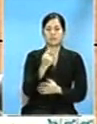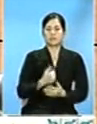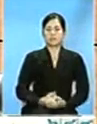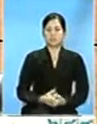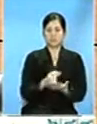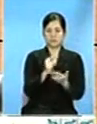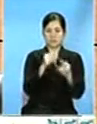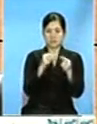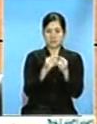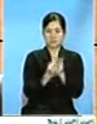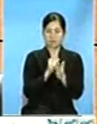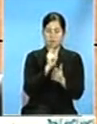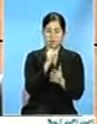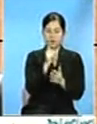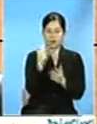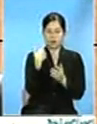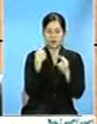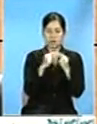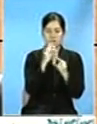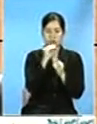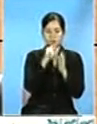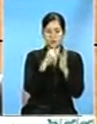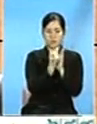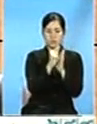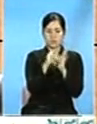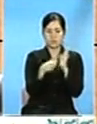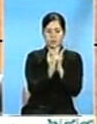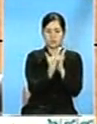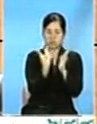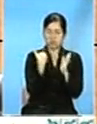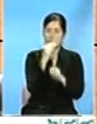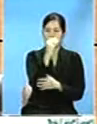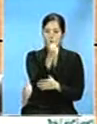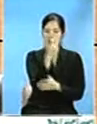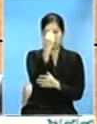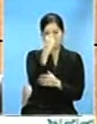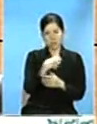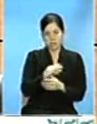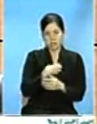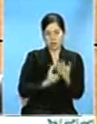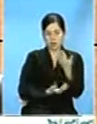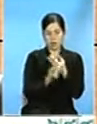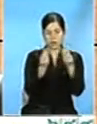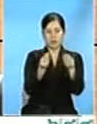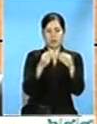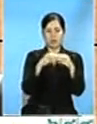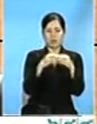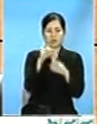นที่ท่านพูด 2-3 ชั่วโมงพูดได้ให้โอกาสสว.เขาพูดหน่อยครับท่านประธานช่วยวินิจฉัยด้วยครับ ครับ